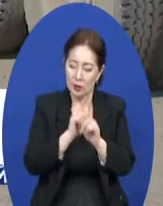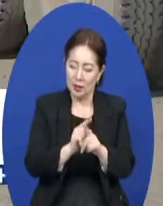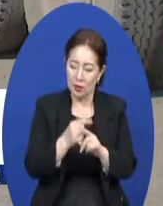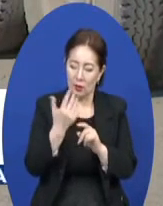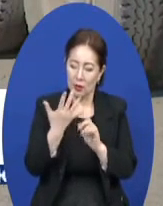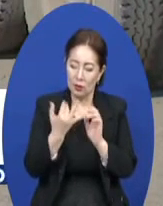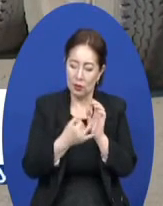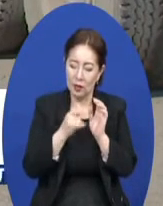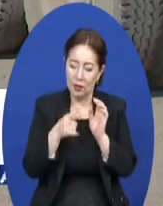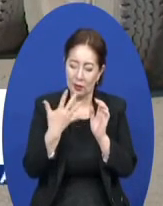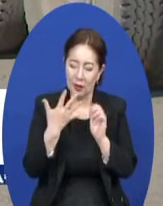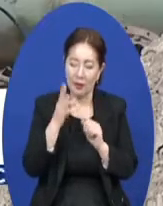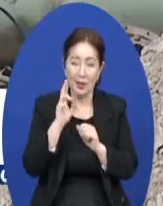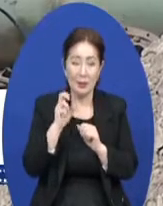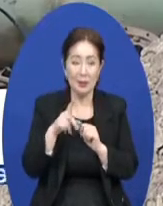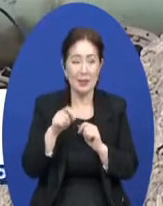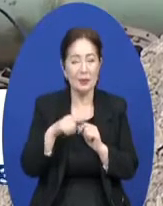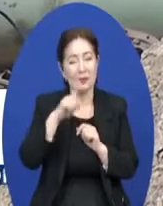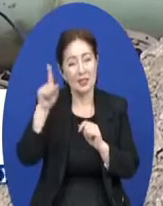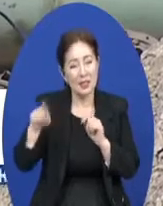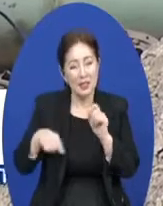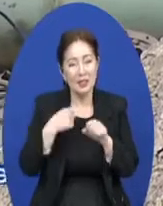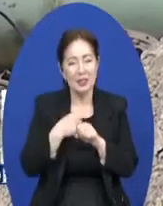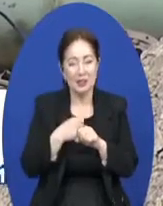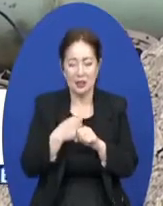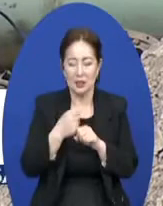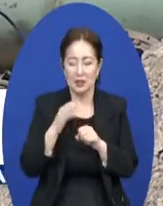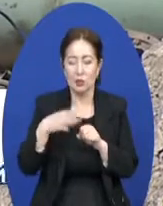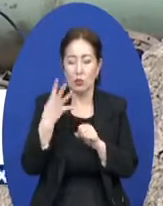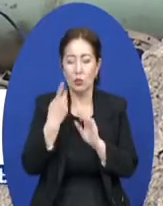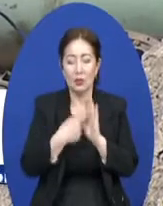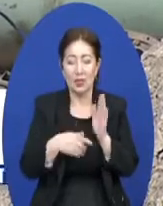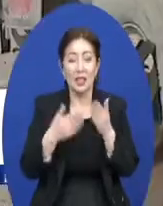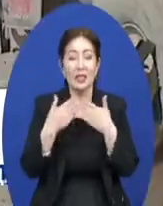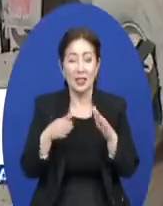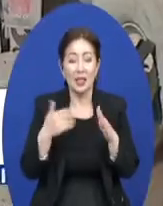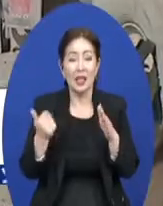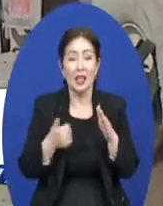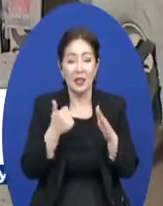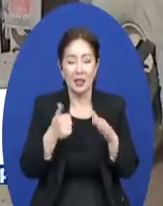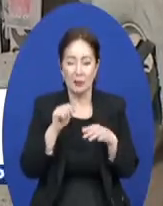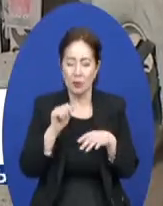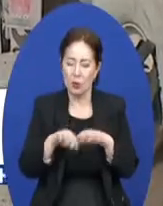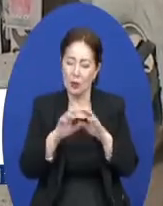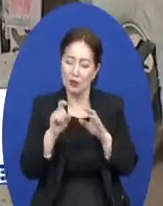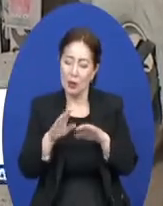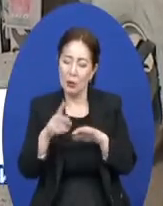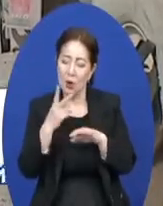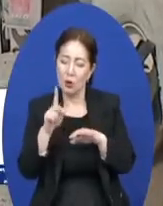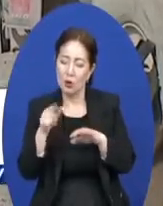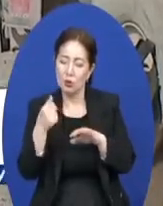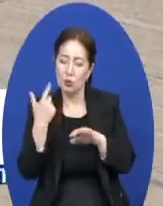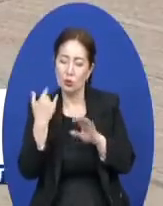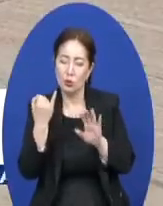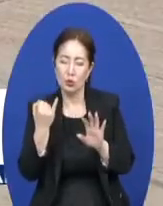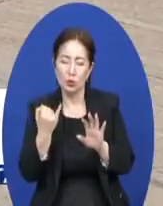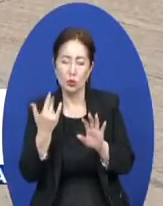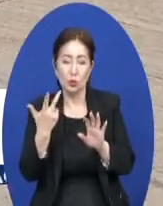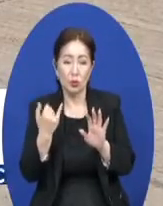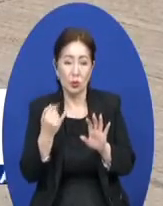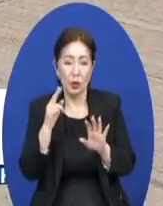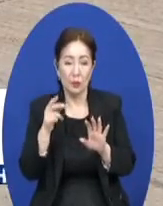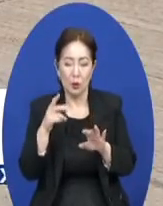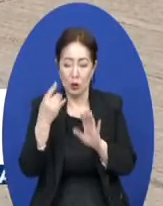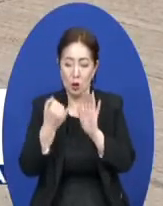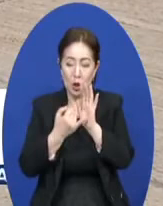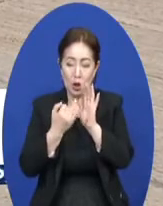бол 57.5 км зам эх оны 4-р сард ашиглалтанд орно. Гэхдээ нийт замын 21.36 км замыг 7-р